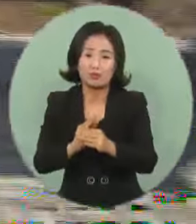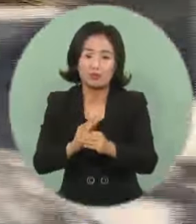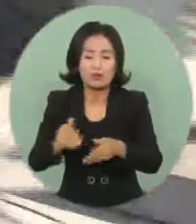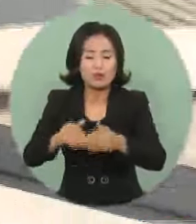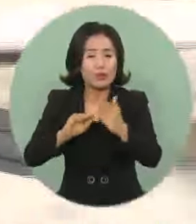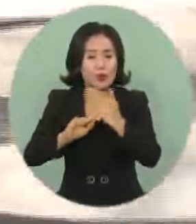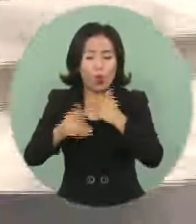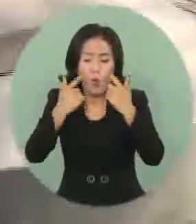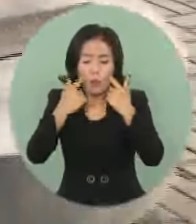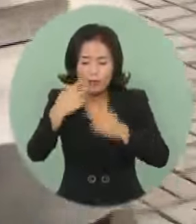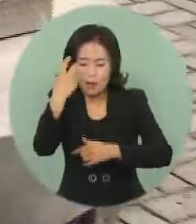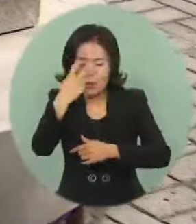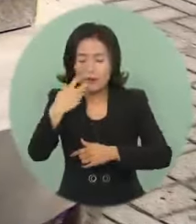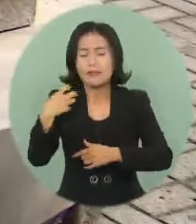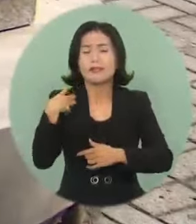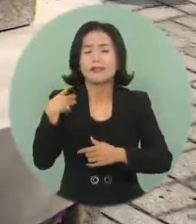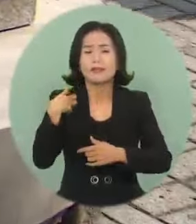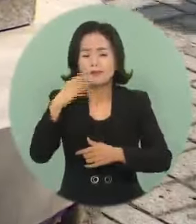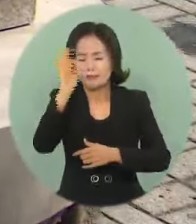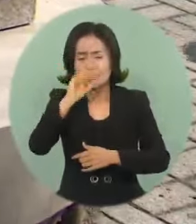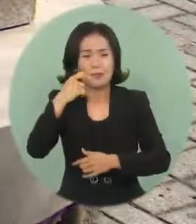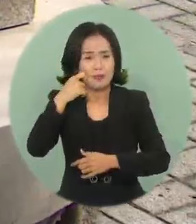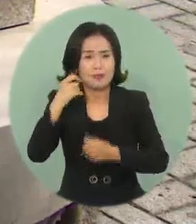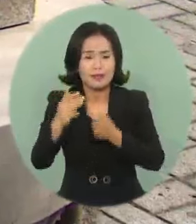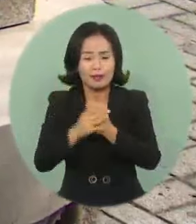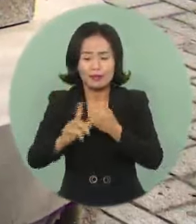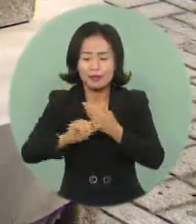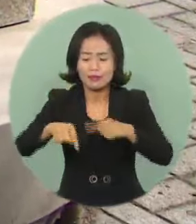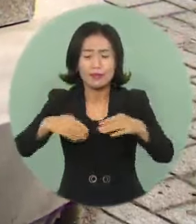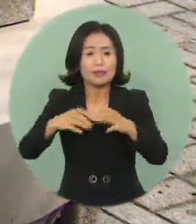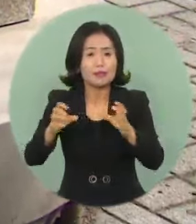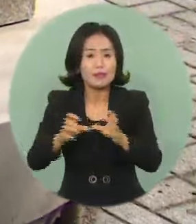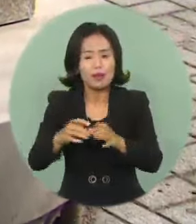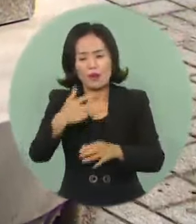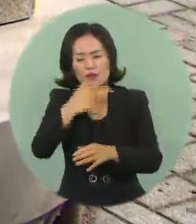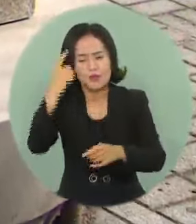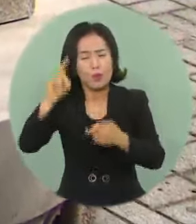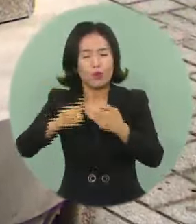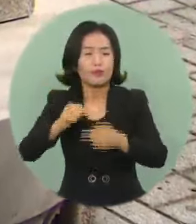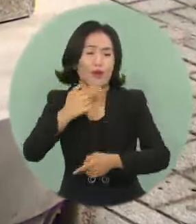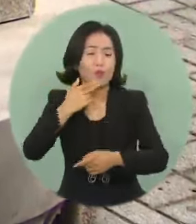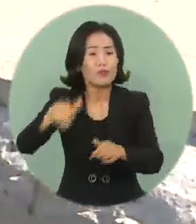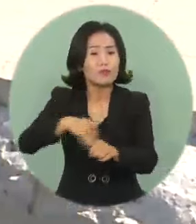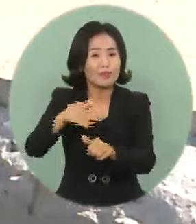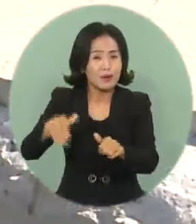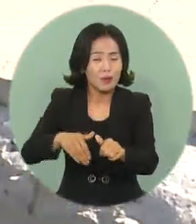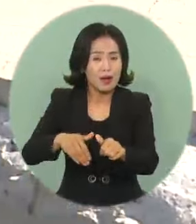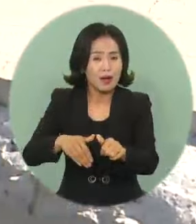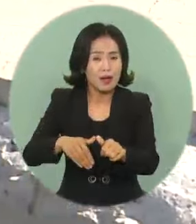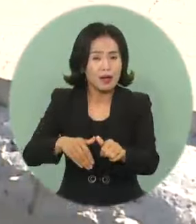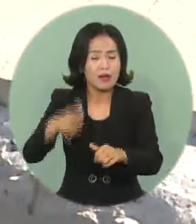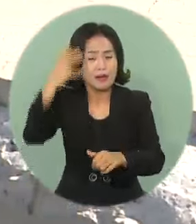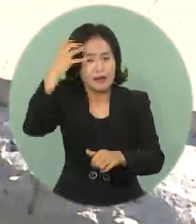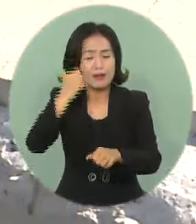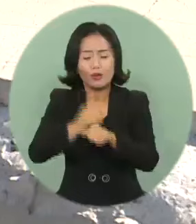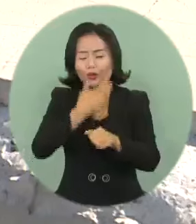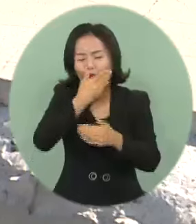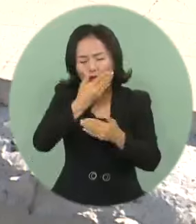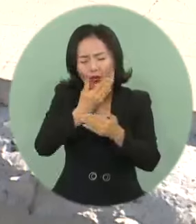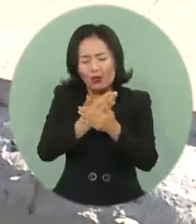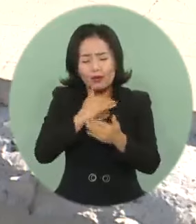이후 이렇다 할 관리 주체를 찾지 못한 채 해당 자치단체들도 별다른 관심이 없는 상황. 기억해야 할